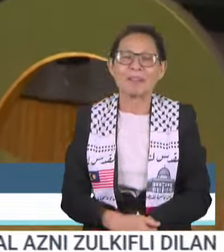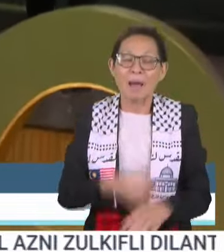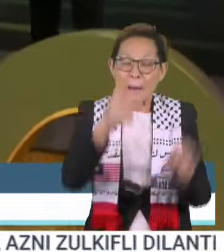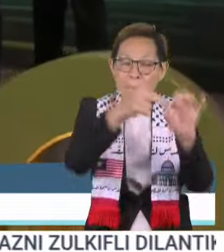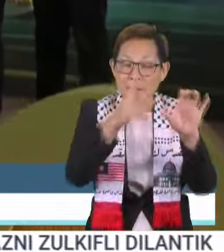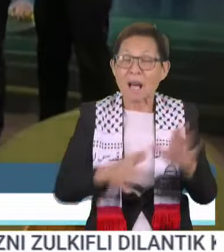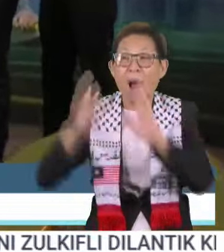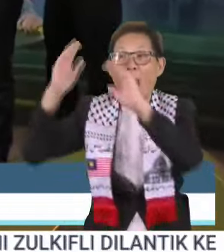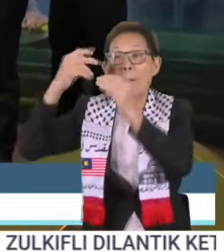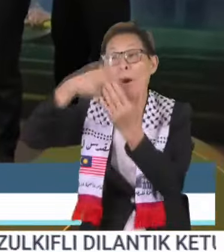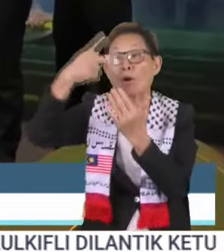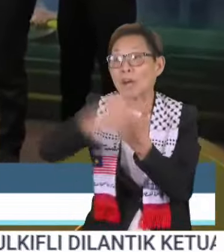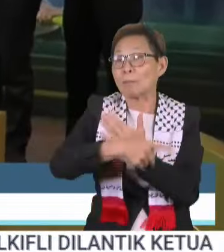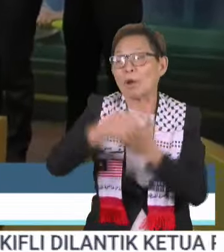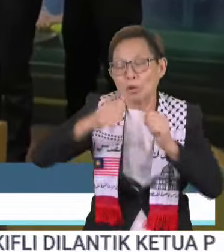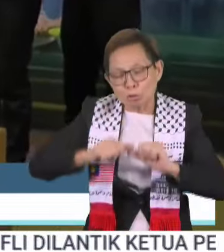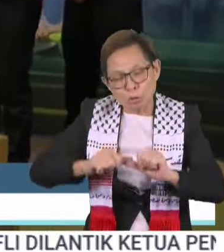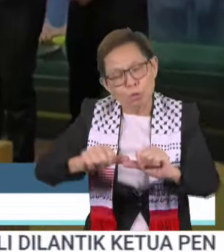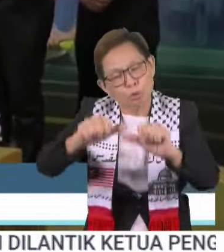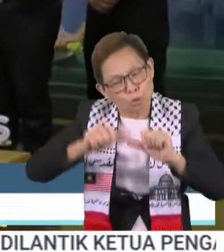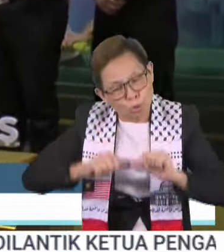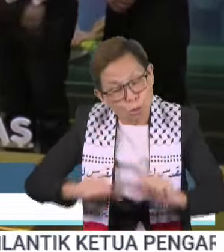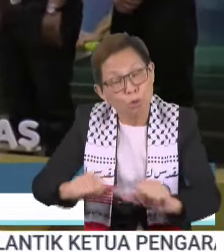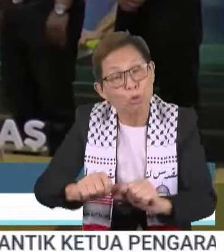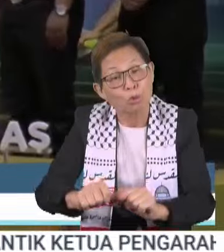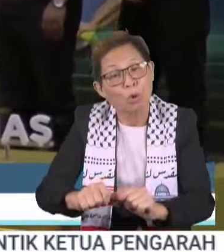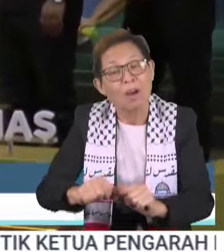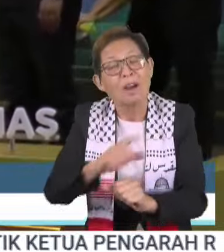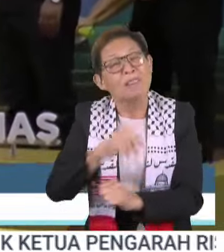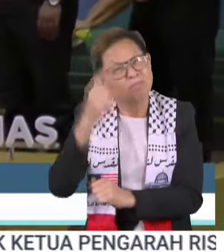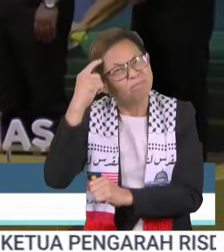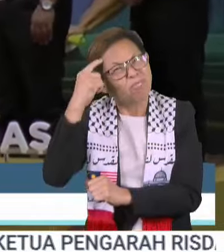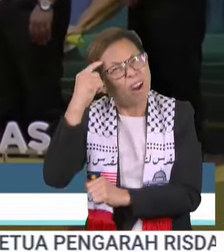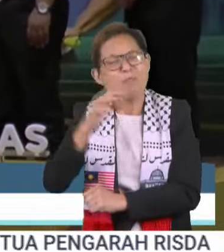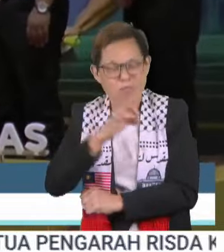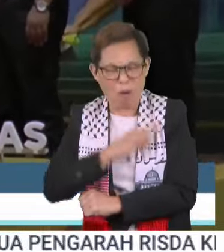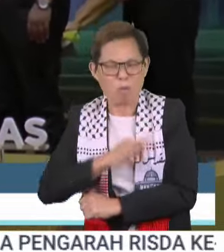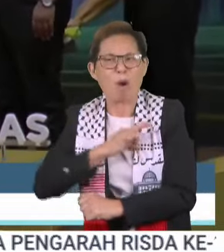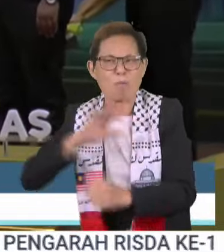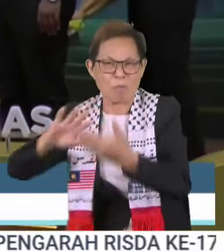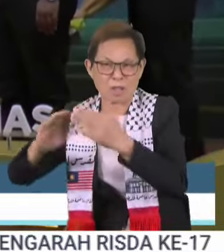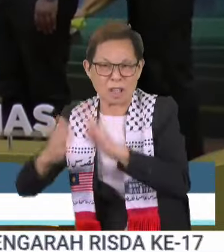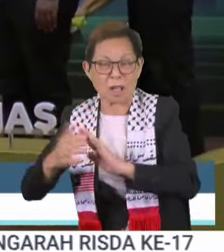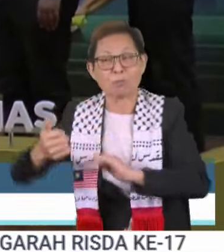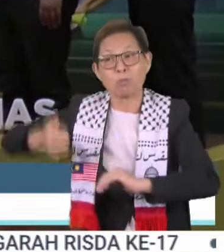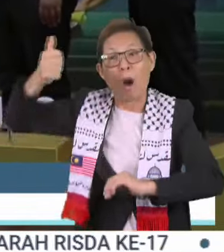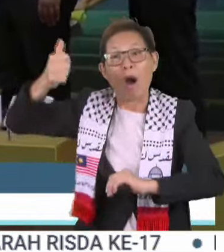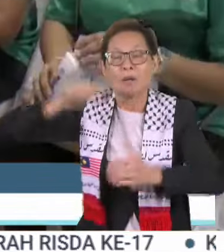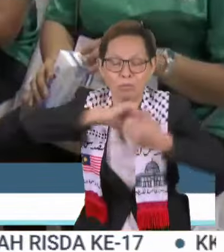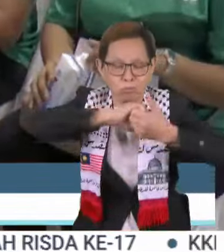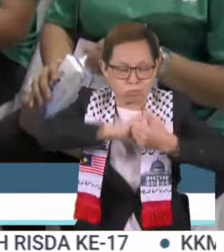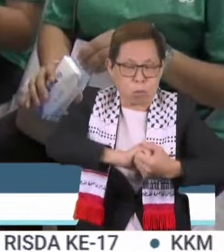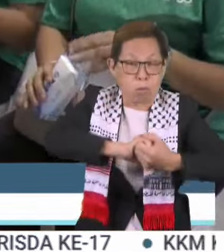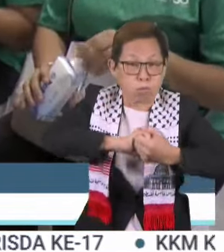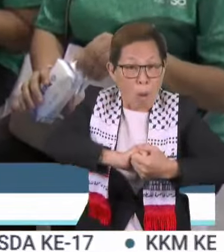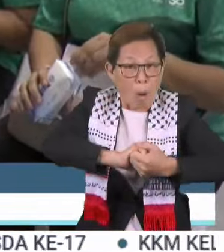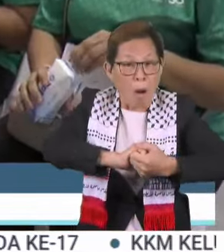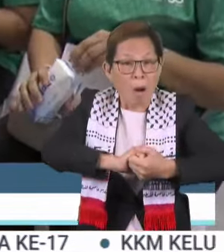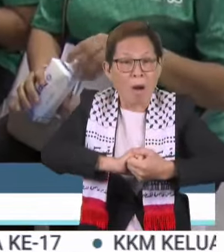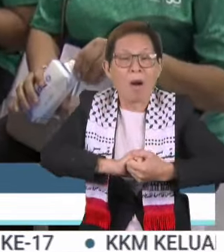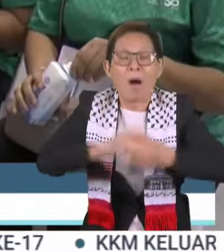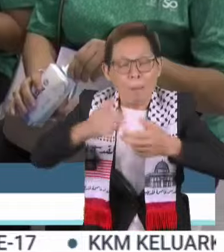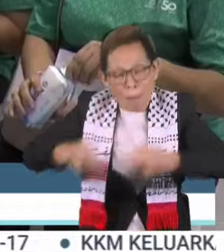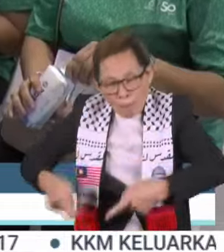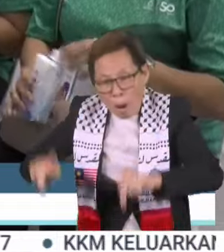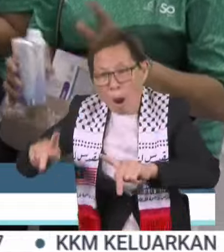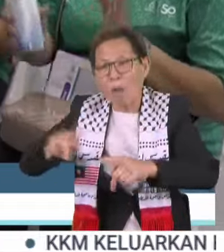Peserta berharap program seumpama dapat terus diadakan mengambil kira manfaatnya kepada masyarakat, terutamanya mengeratkan silaturahim yang buka